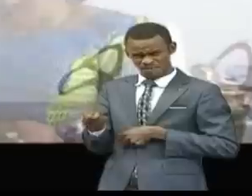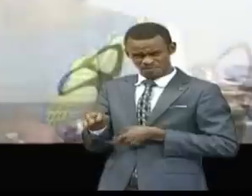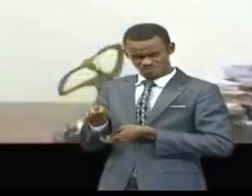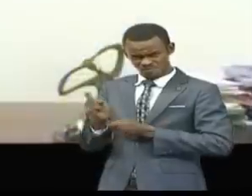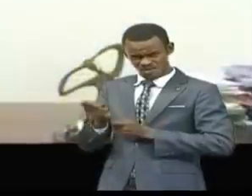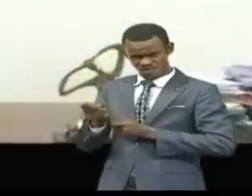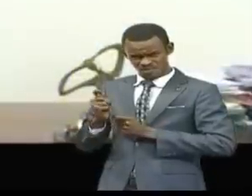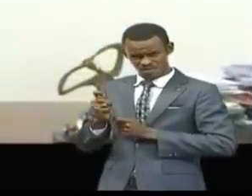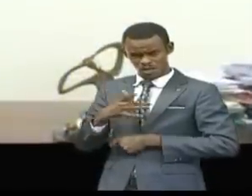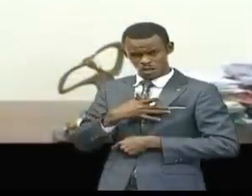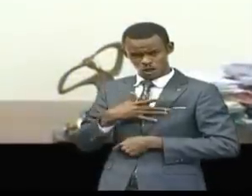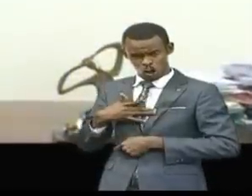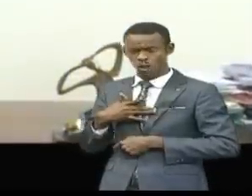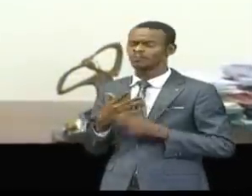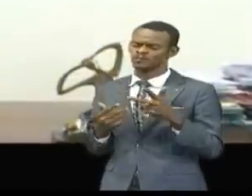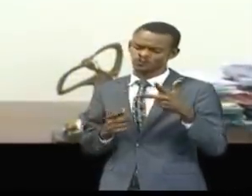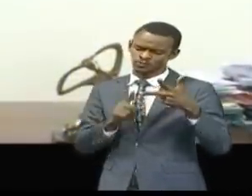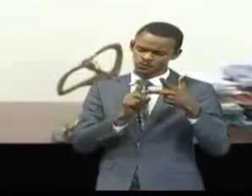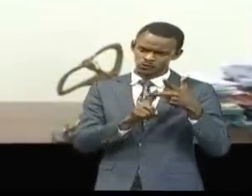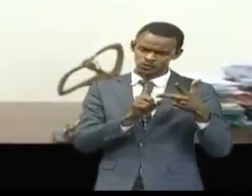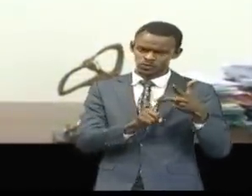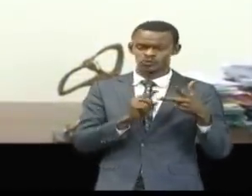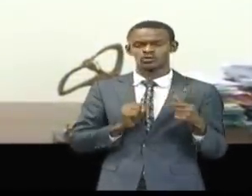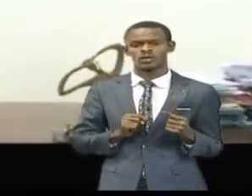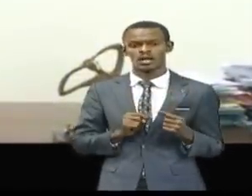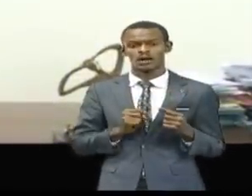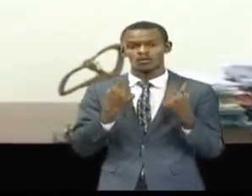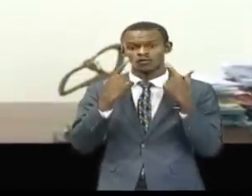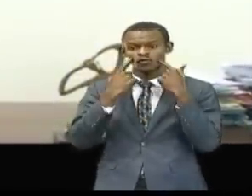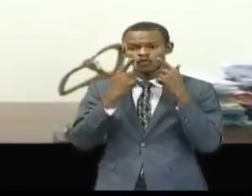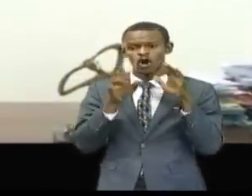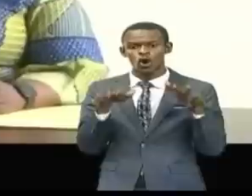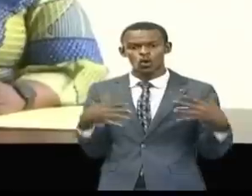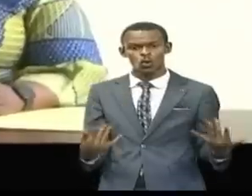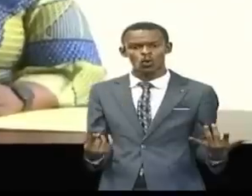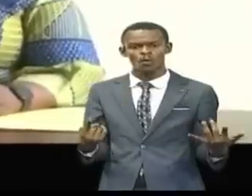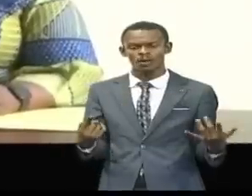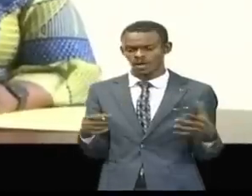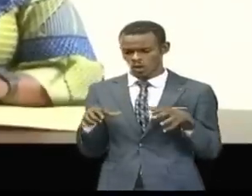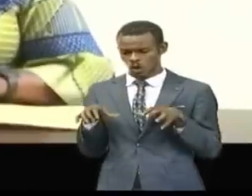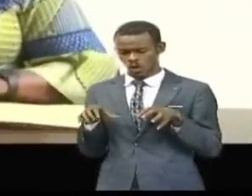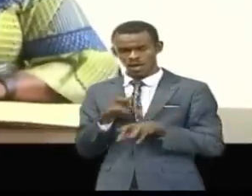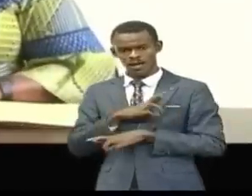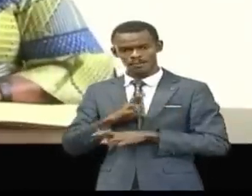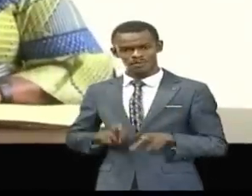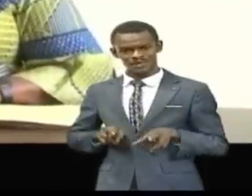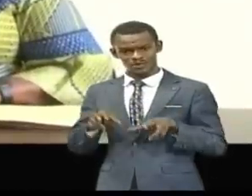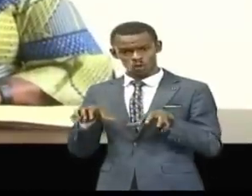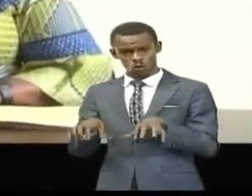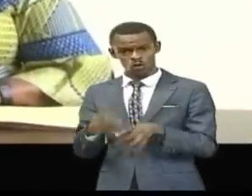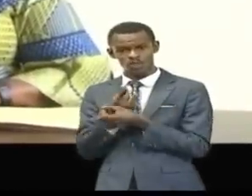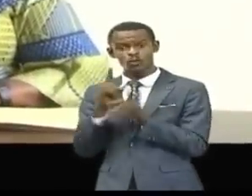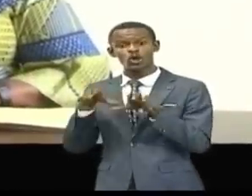contentieux République démocratique du Congo contre FC Hémisphère.